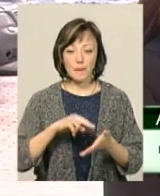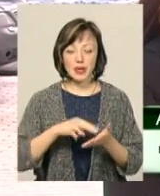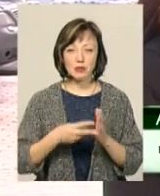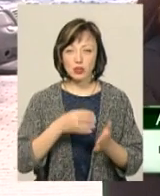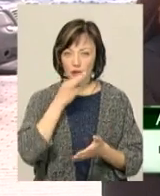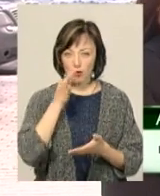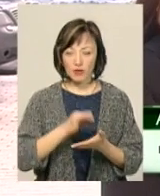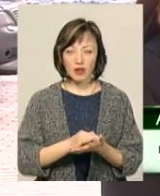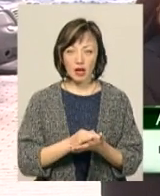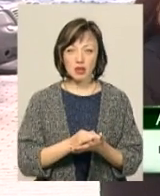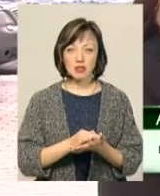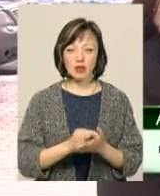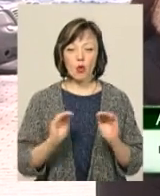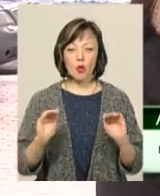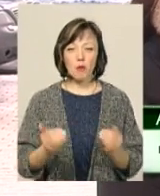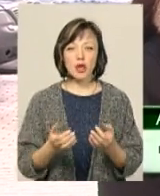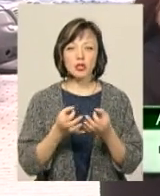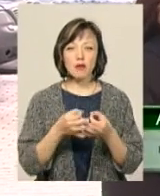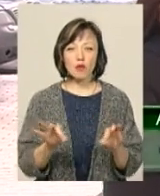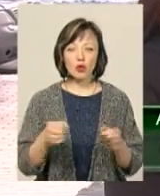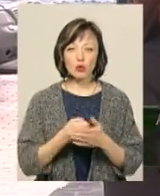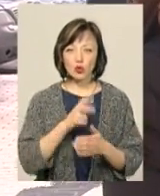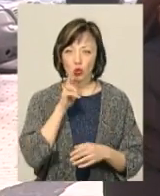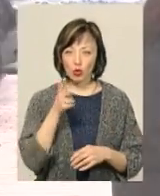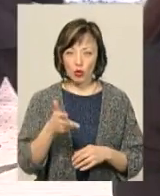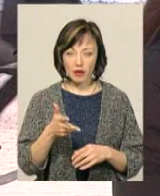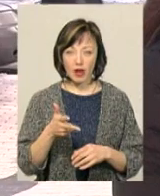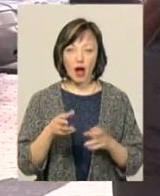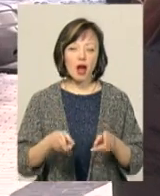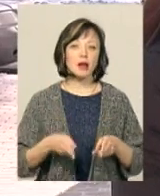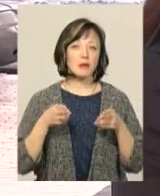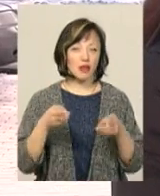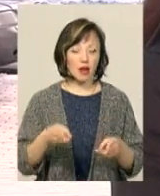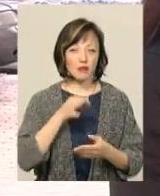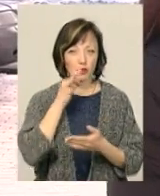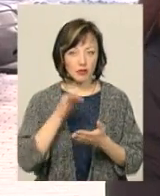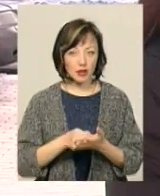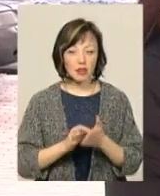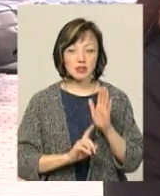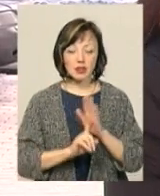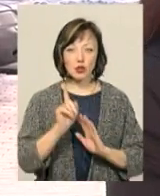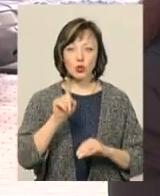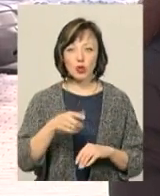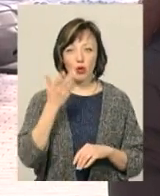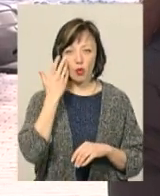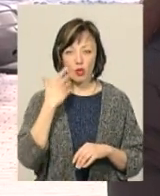передбачено відповідальність у вигляді обмеження волі до 3 років. Кримінальна відповідальність настає тоді,